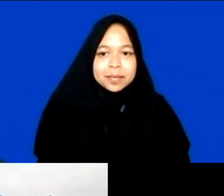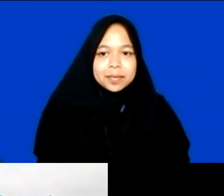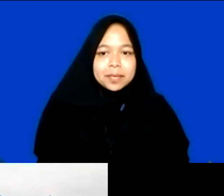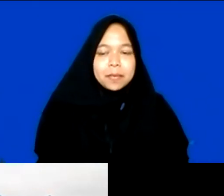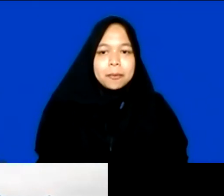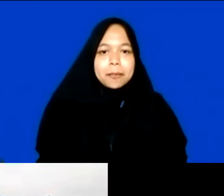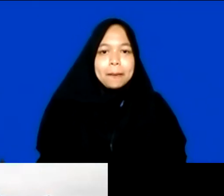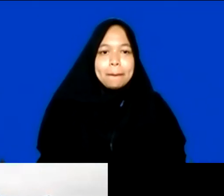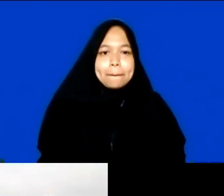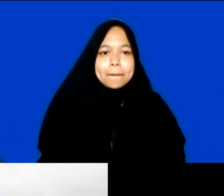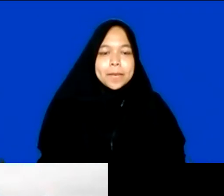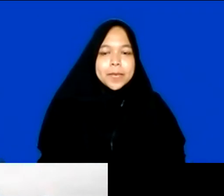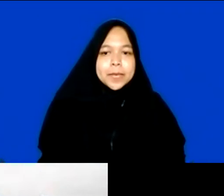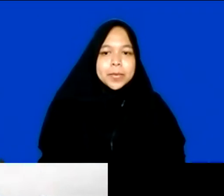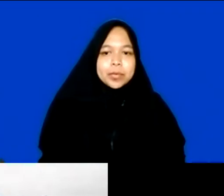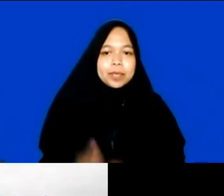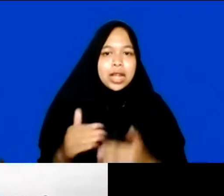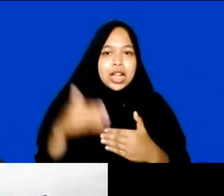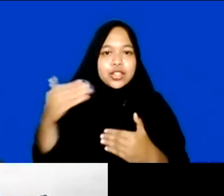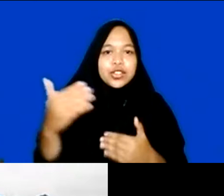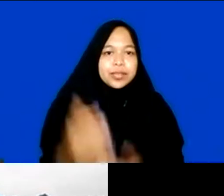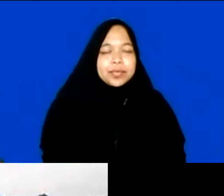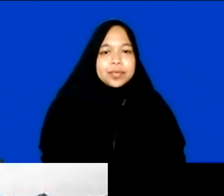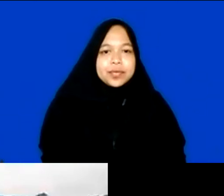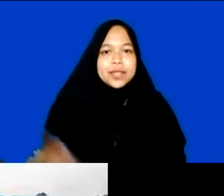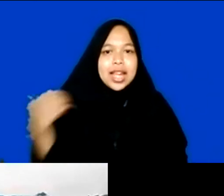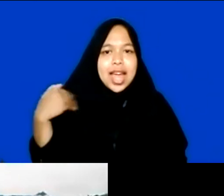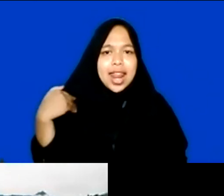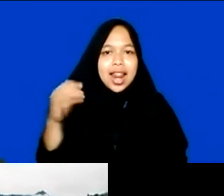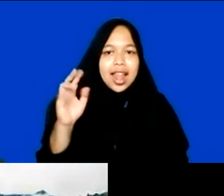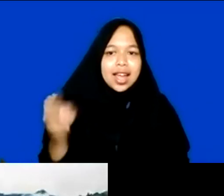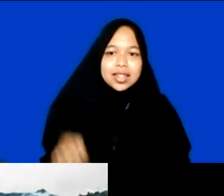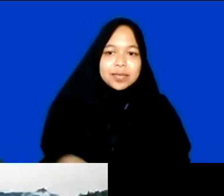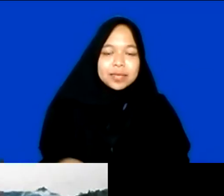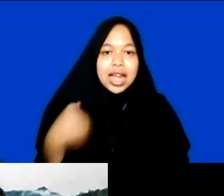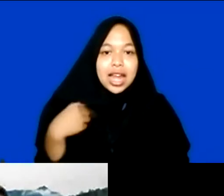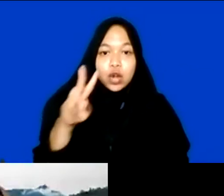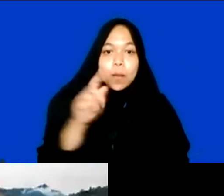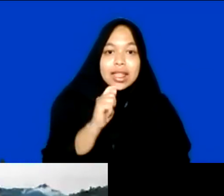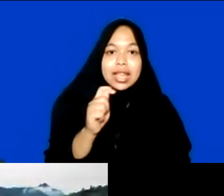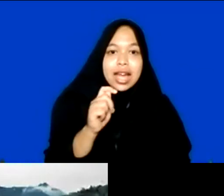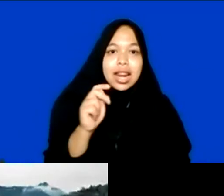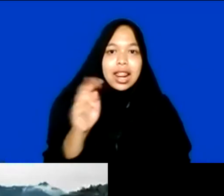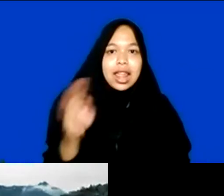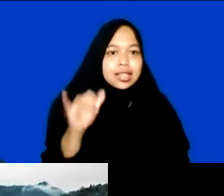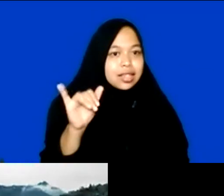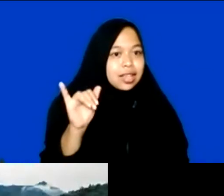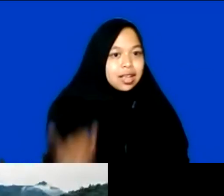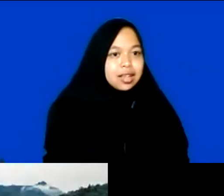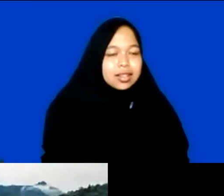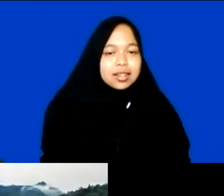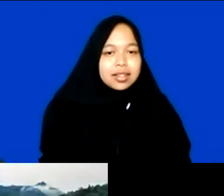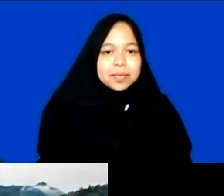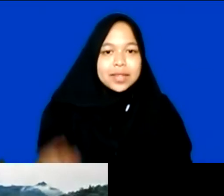Oke, kemudian ada lagi, mungkin dua pertanyaan lagi ya teman-teman ya. Ini dari Mbak